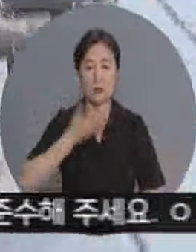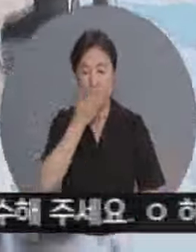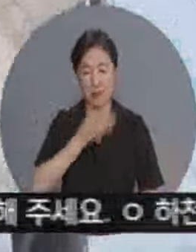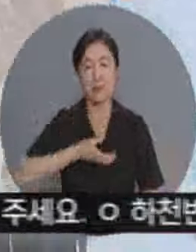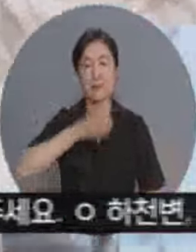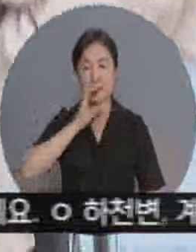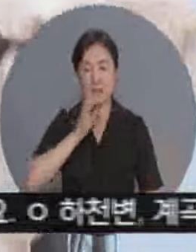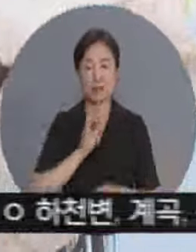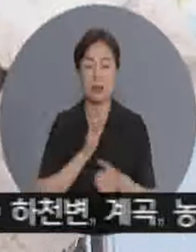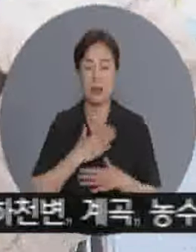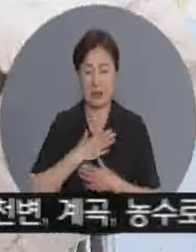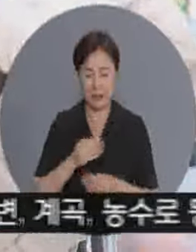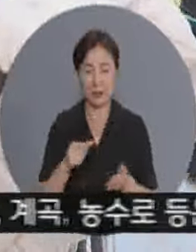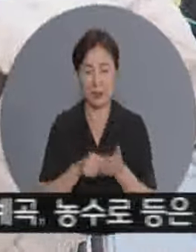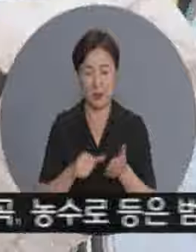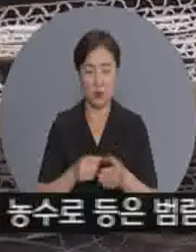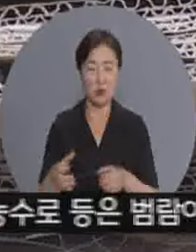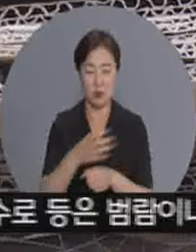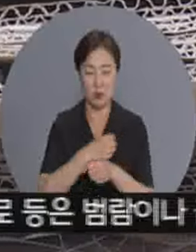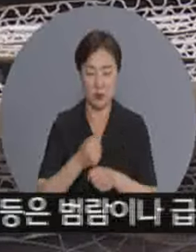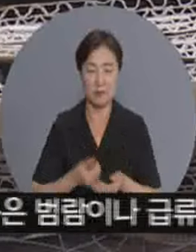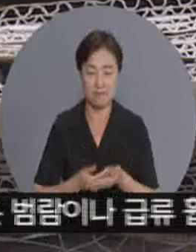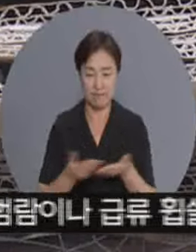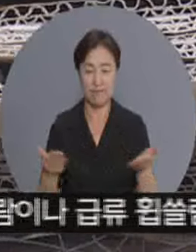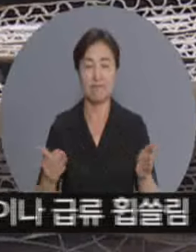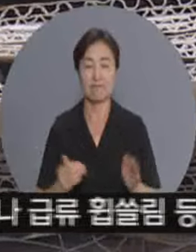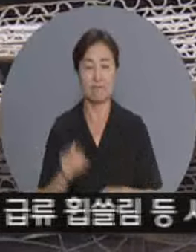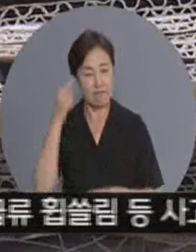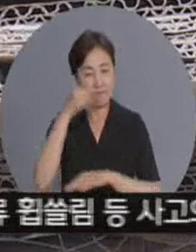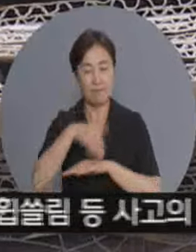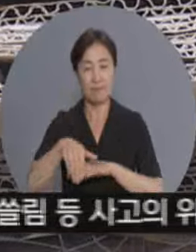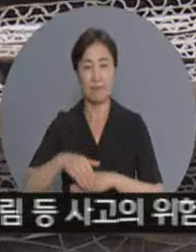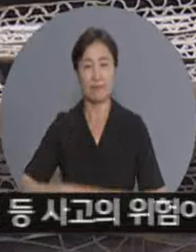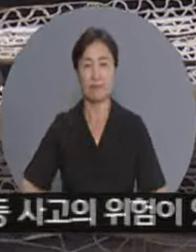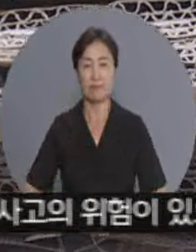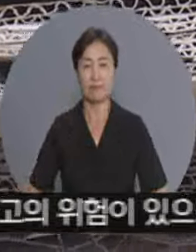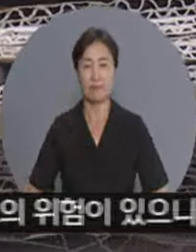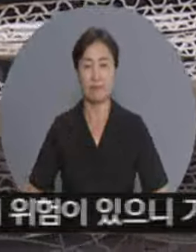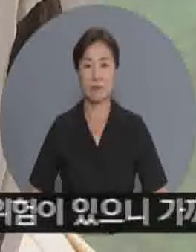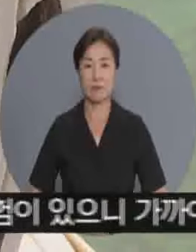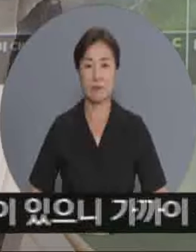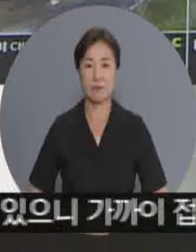담긴 폭염안전 물품 꾸러미를 전달하기로 했습니다.